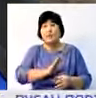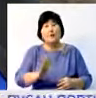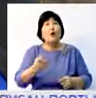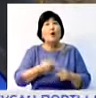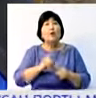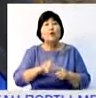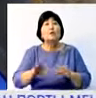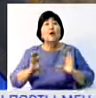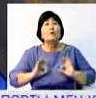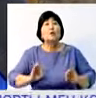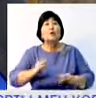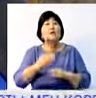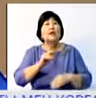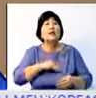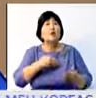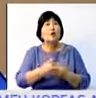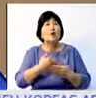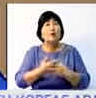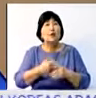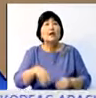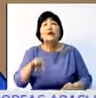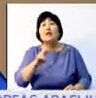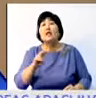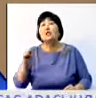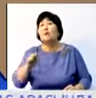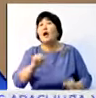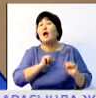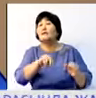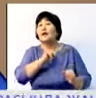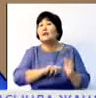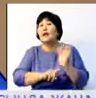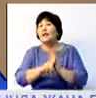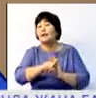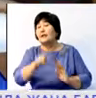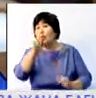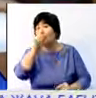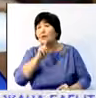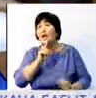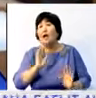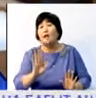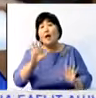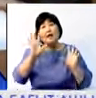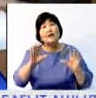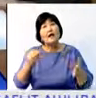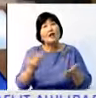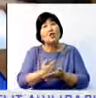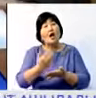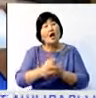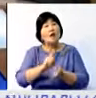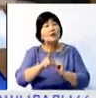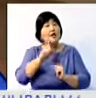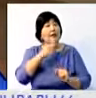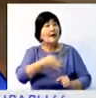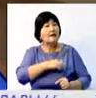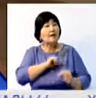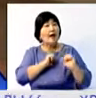Осыған дейін прокуратура саласында еңбек еткен Ерлан Жамалбековтың адвокаттық қызметке кіріскеніне бір ай ғана болыпты. Заңдағы жаңа өзгерістер жас